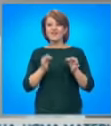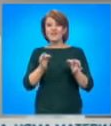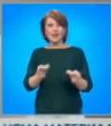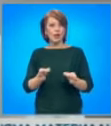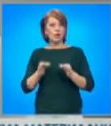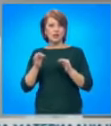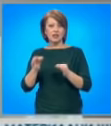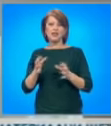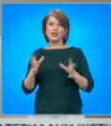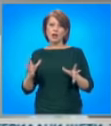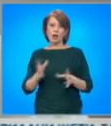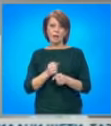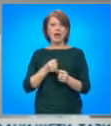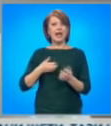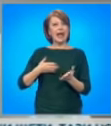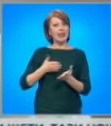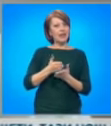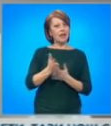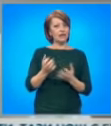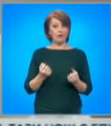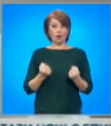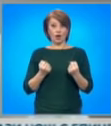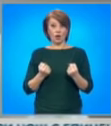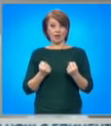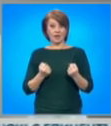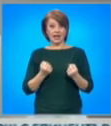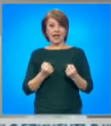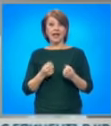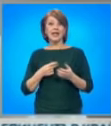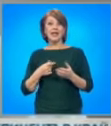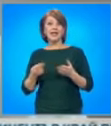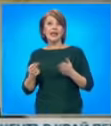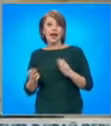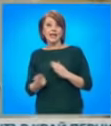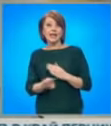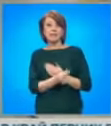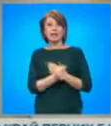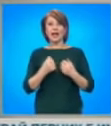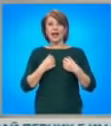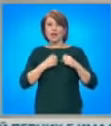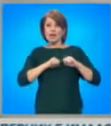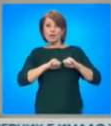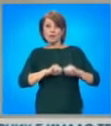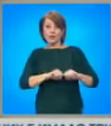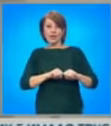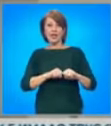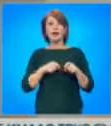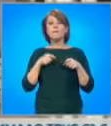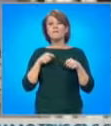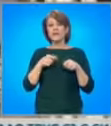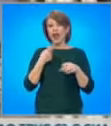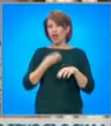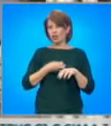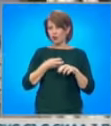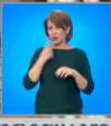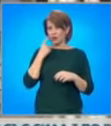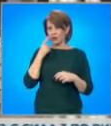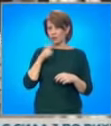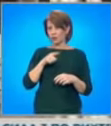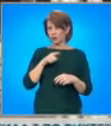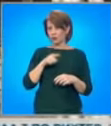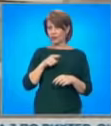винаги ще намери начин да оцелее, така че ще опита да избегне имунитета ни. Доктор Куци прогнозира, че вирусът може да стане